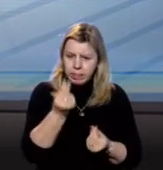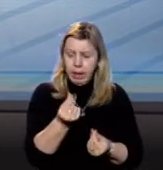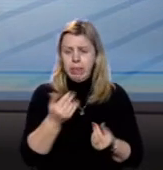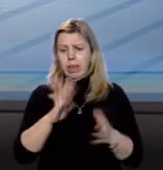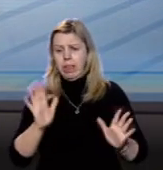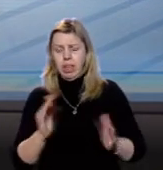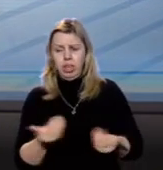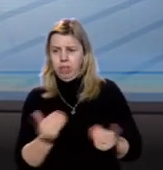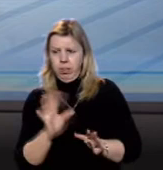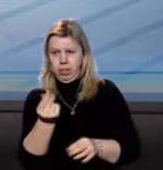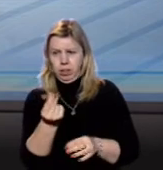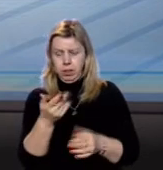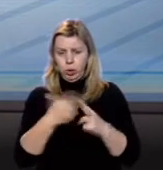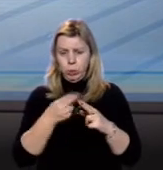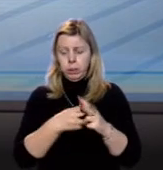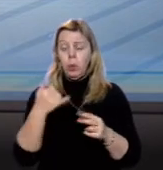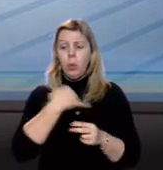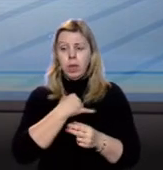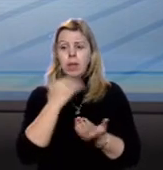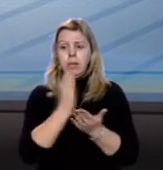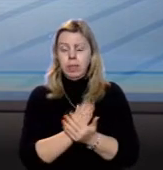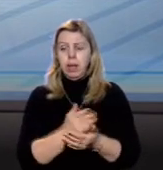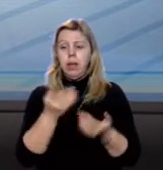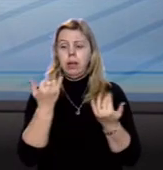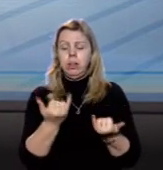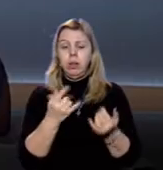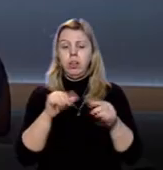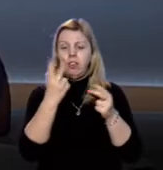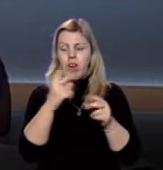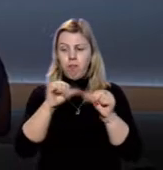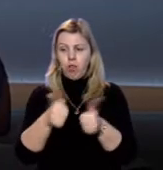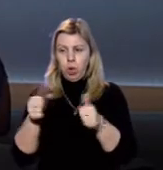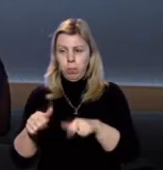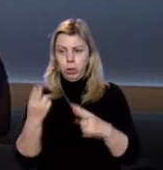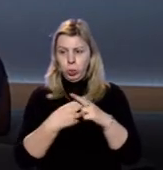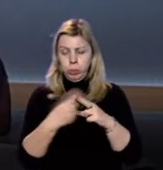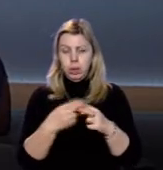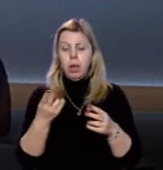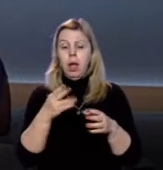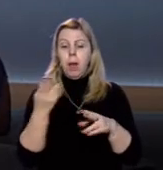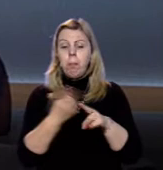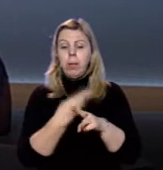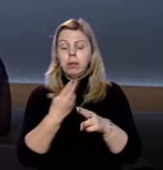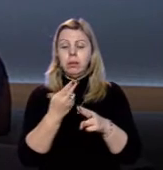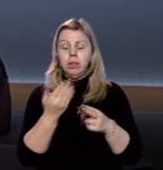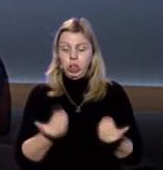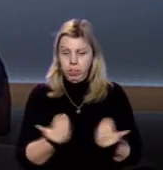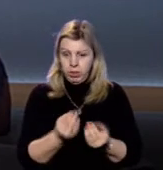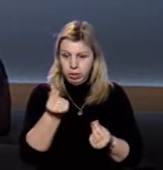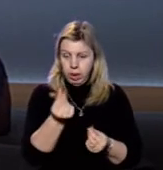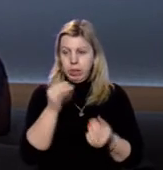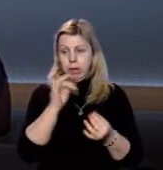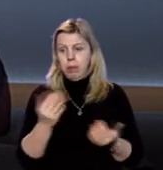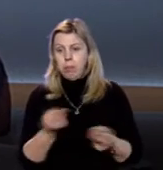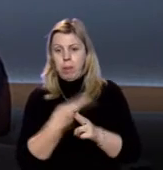отримання пільг та субсидій? Так, в нас є фактично сьогодні дві форми. Це безготівкова форма і готівкова.